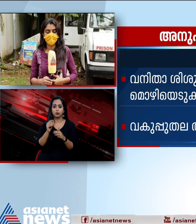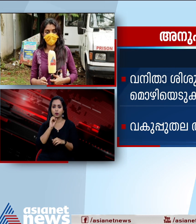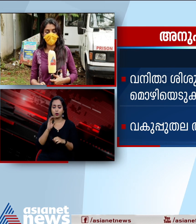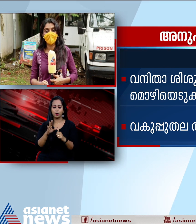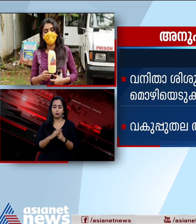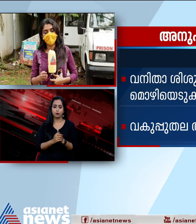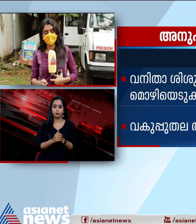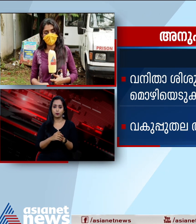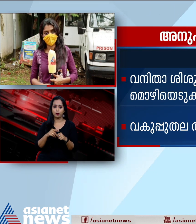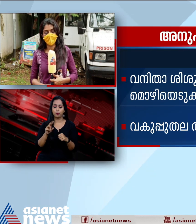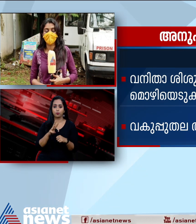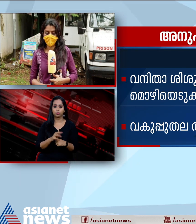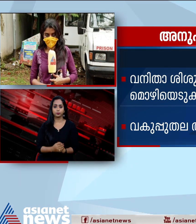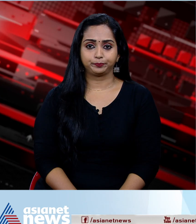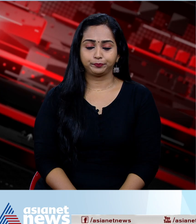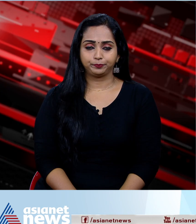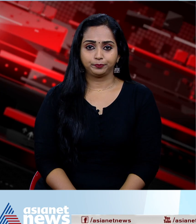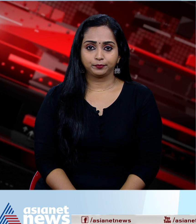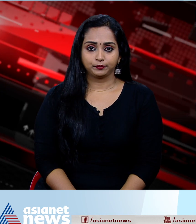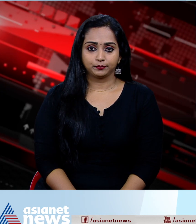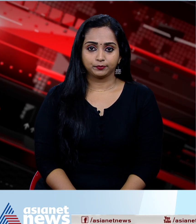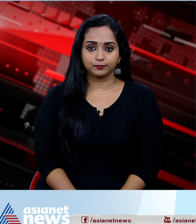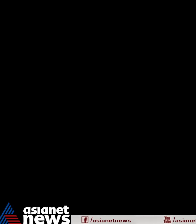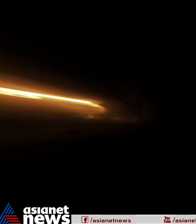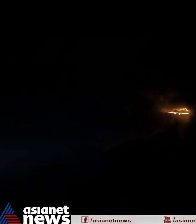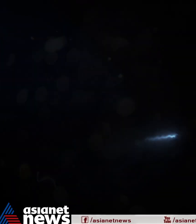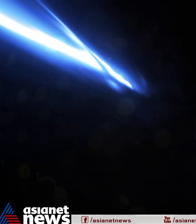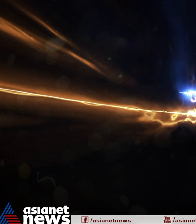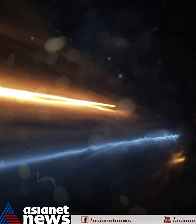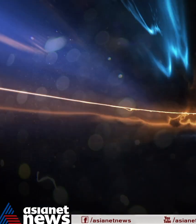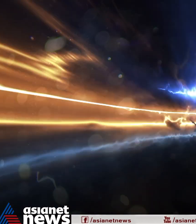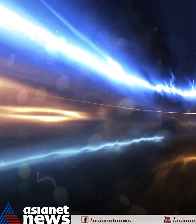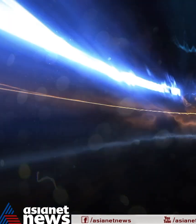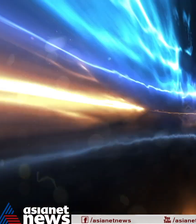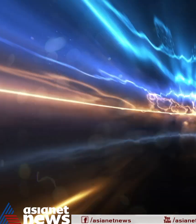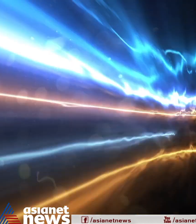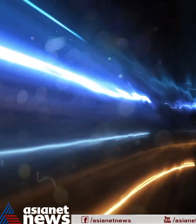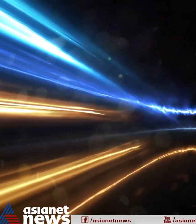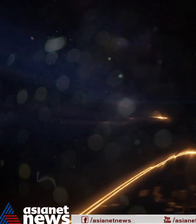മൊഴിയെടുപ്പിലേക്ക് മറ്റും നീങ്ങുക. മൂന്നാഴ്ച ഏഞ്ചൽ മേരി മാത്യു, തിരുവനന്തപുരത്ത്.